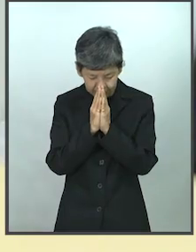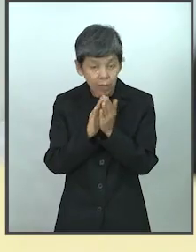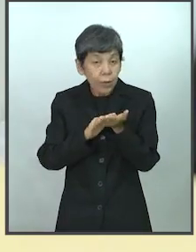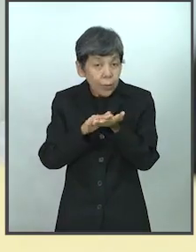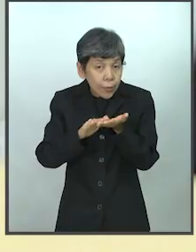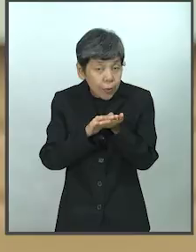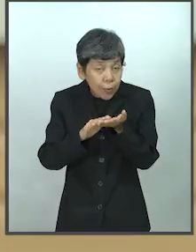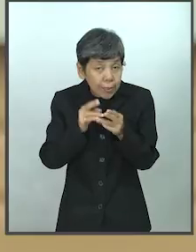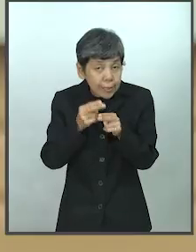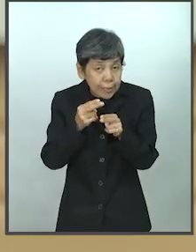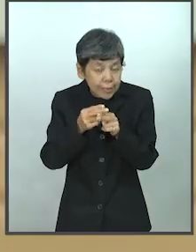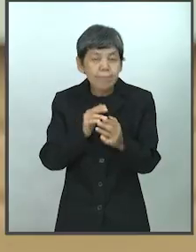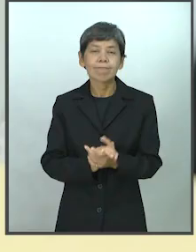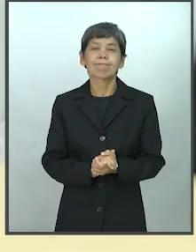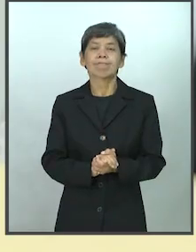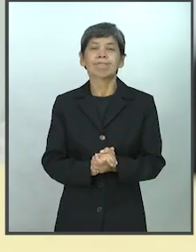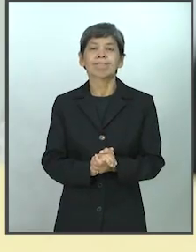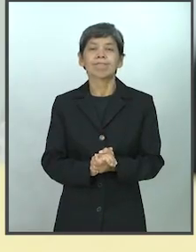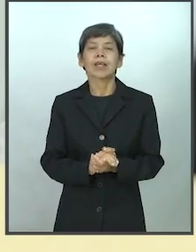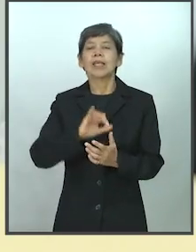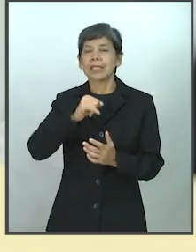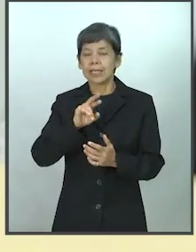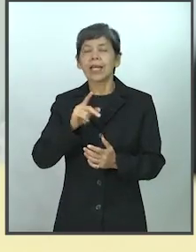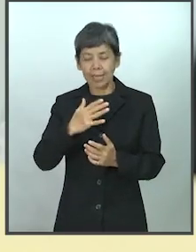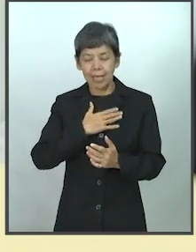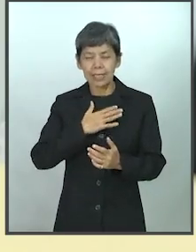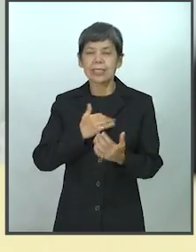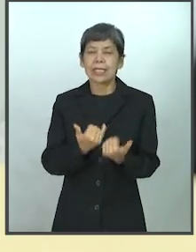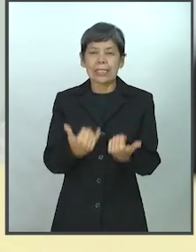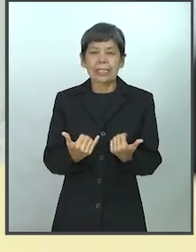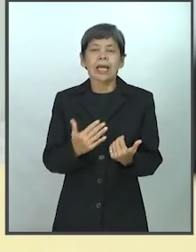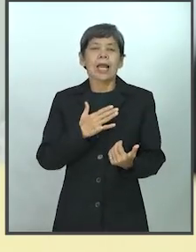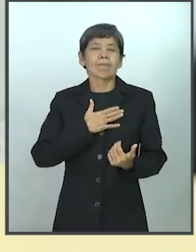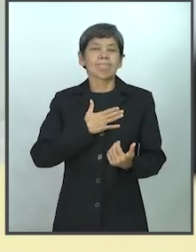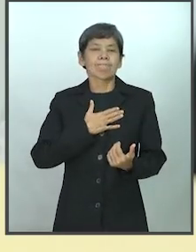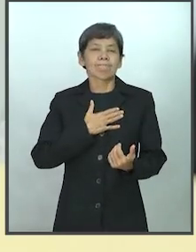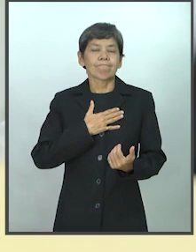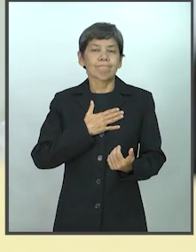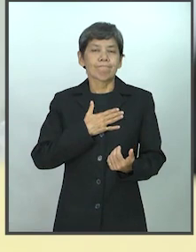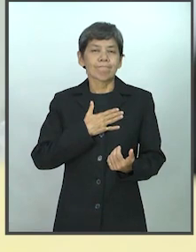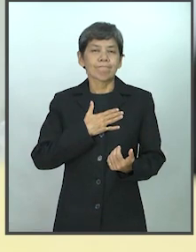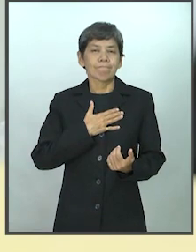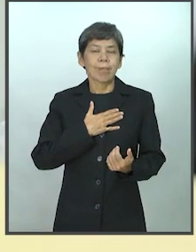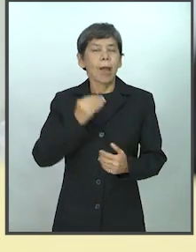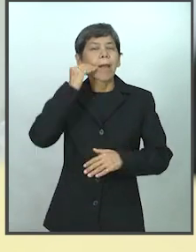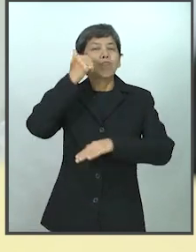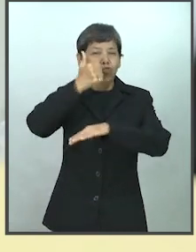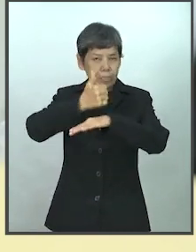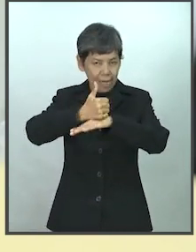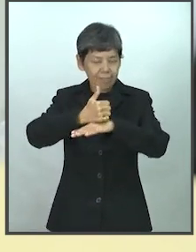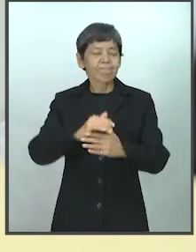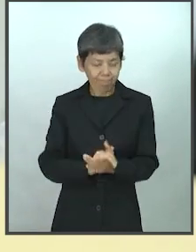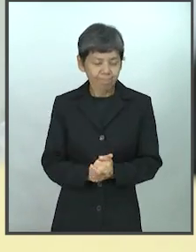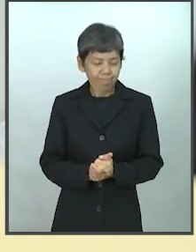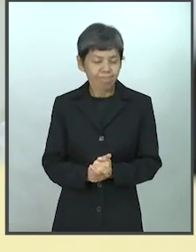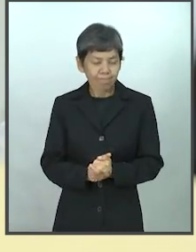วนแนะนำตัวหน่อยครับ ค่ะชื่อจิรัชยาขอบเก่งนะคะปัจจุบันก็เป็นผู้ใหญ่บ้านค่ะ ผู้ใหญ่บ้